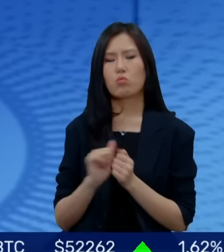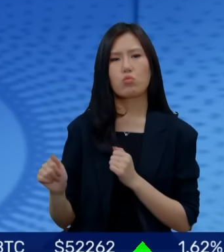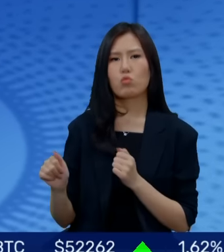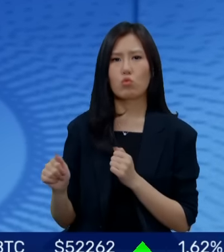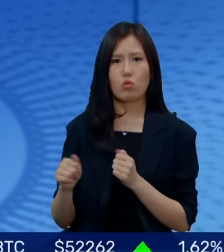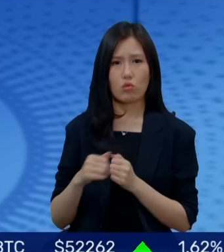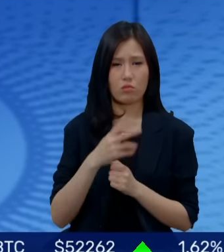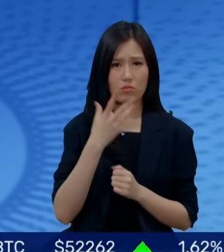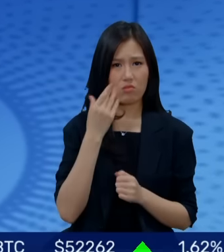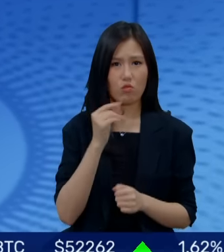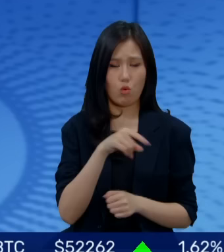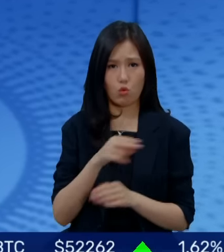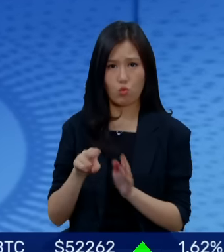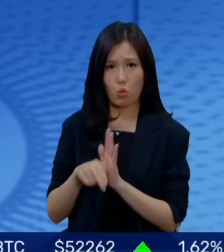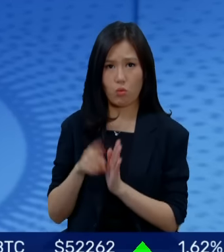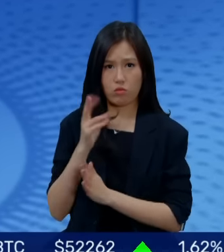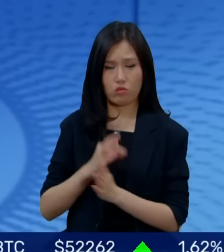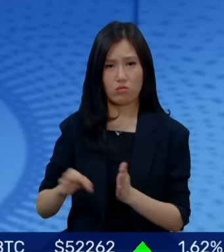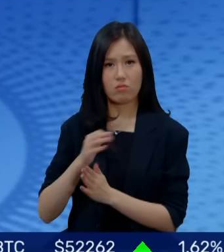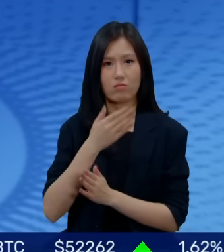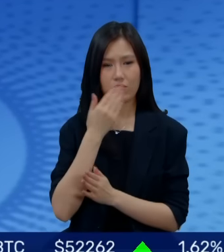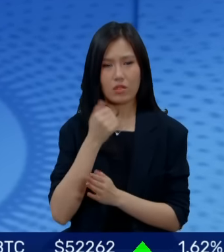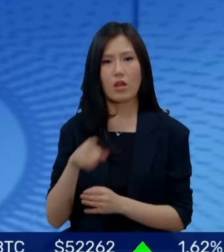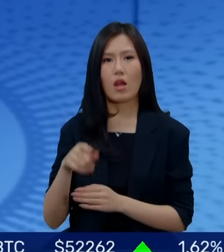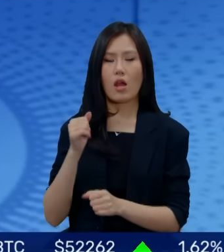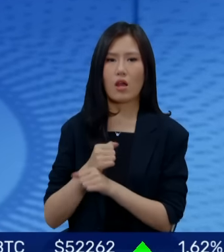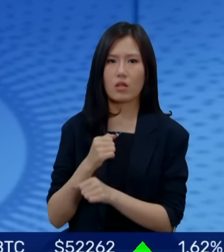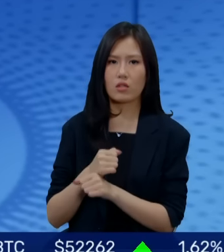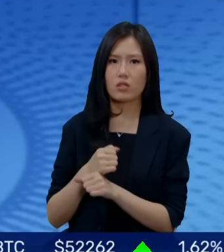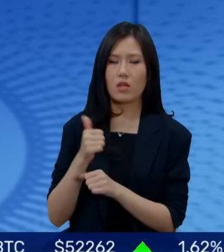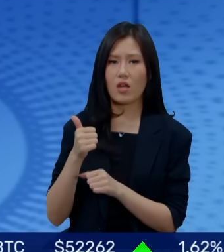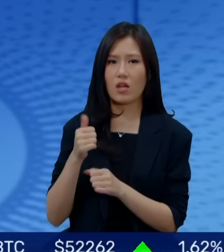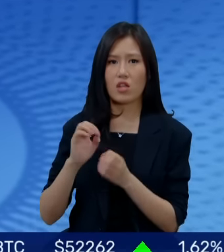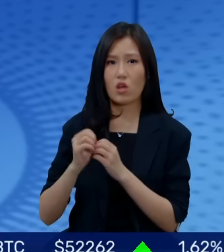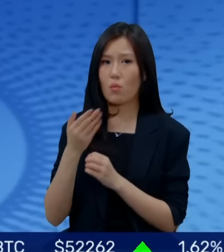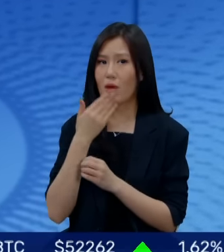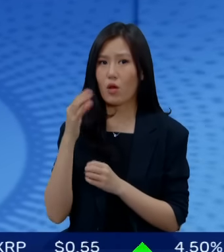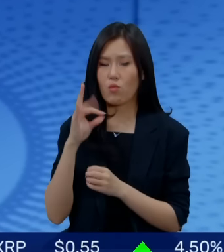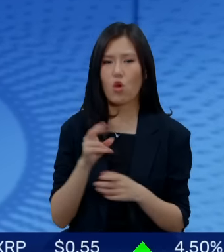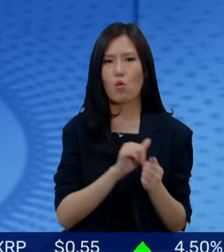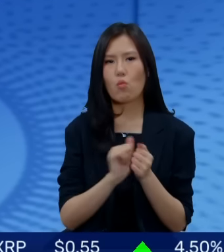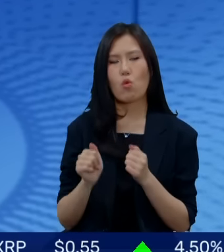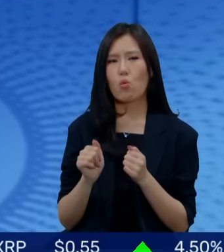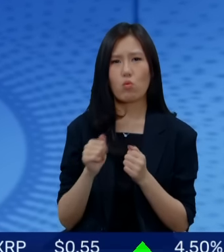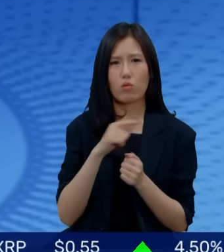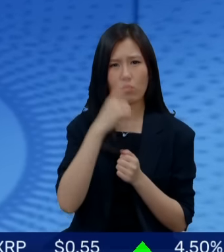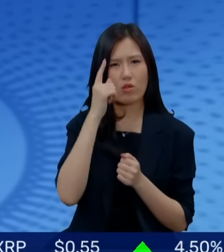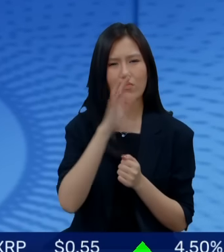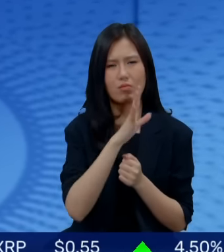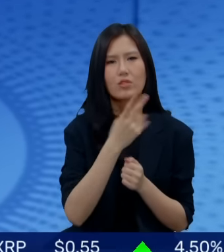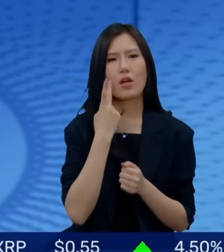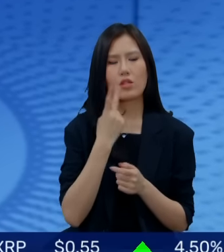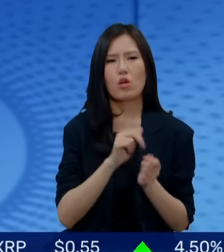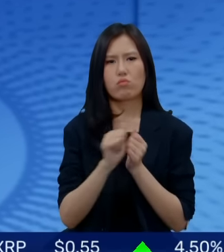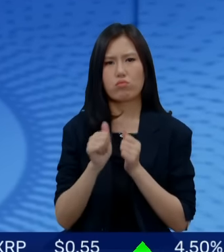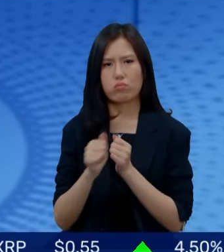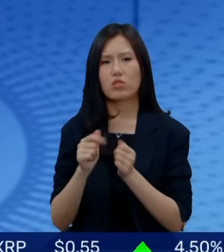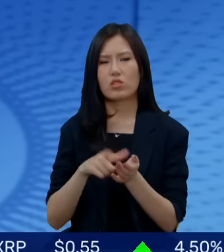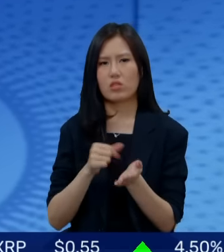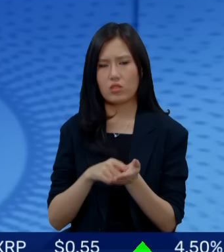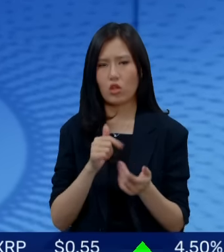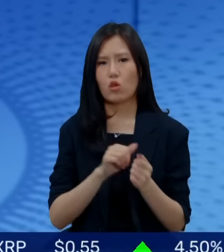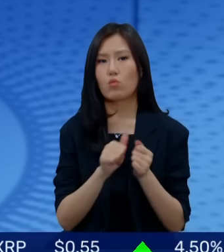гэсэн дүрм журм байхгүй гэлээ. Өөрөөр хэлбэл ажлаа сайн хийдэггүй сөөхөд мөнгө өгөхгүй гэсэн ахархан бодлоос илүүтэй төлбөрөө тогтмол төлье. За харин